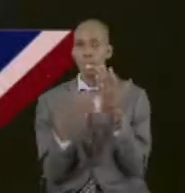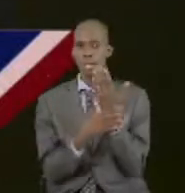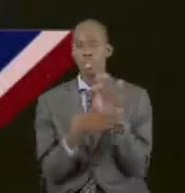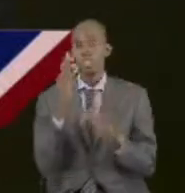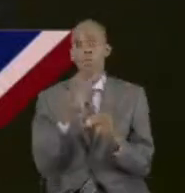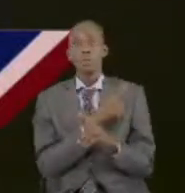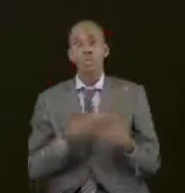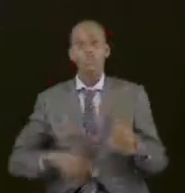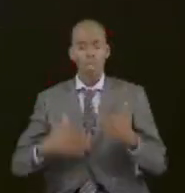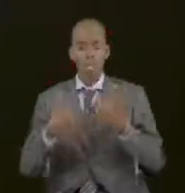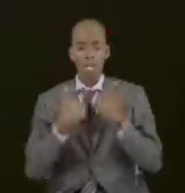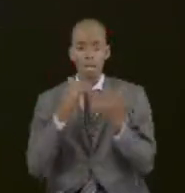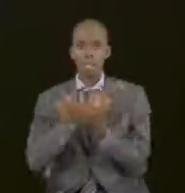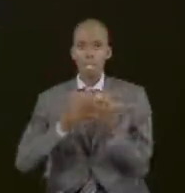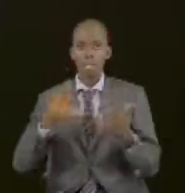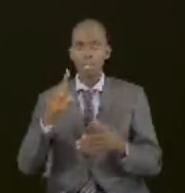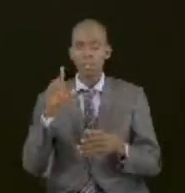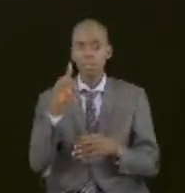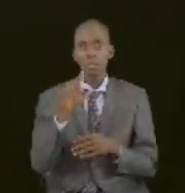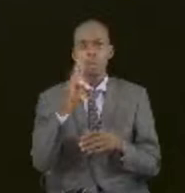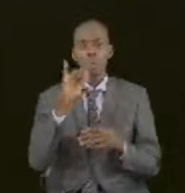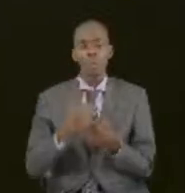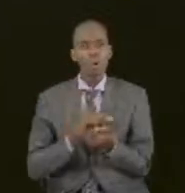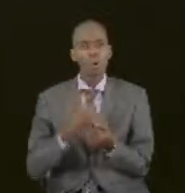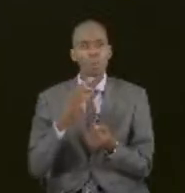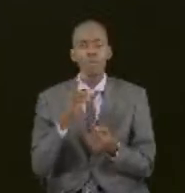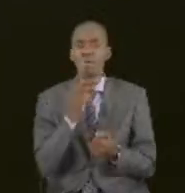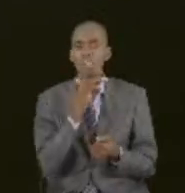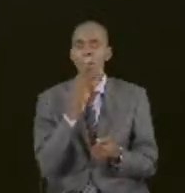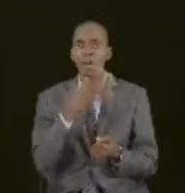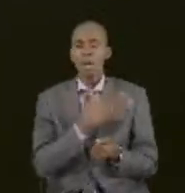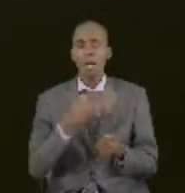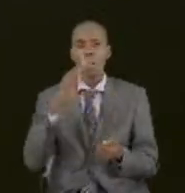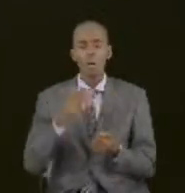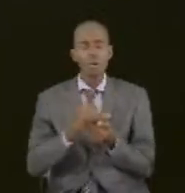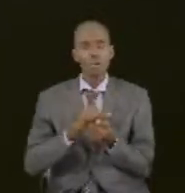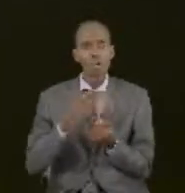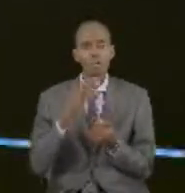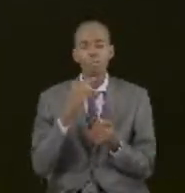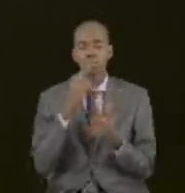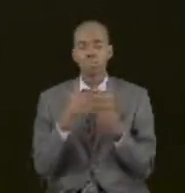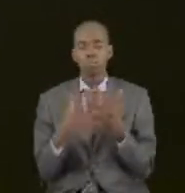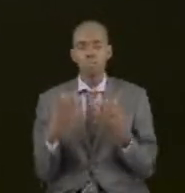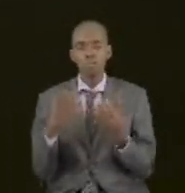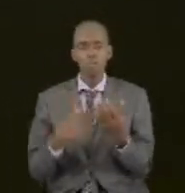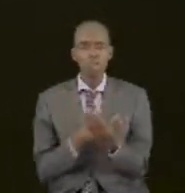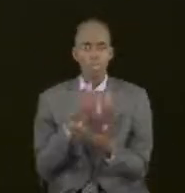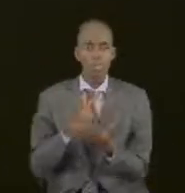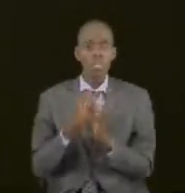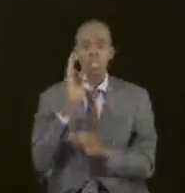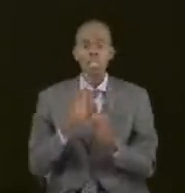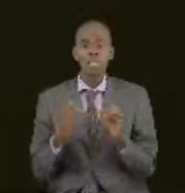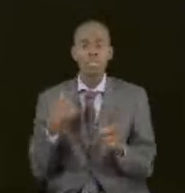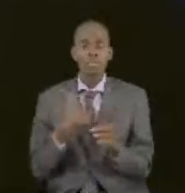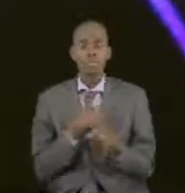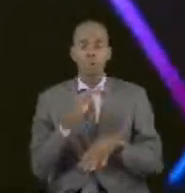c'est le sien à la baie par la purification de l'eau et par la purification du centre de laâyoune si nous marchons dans la